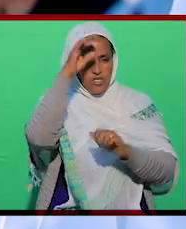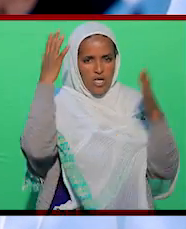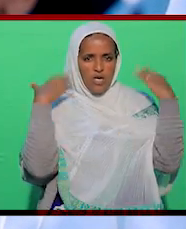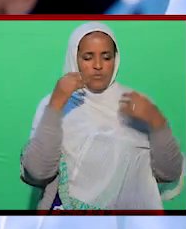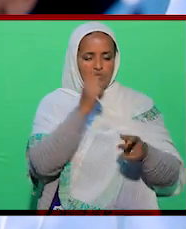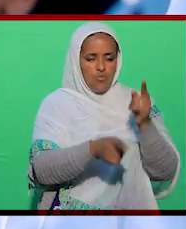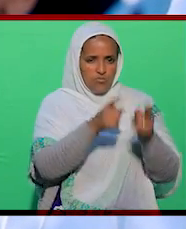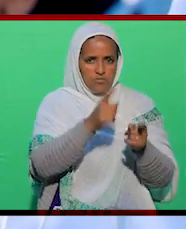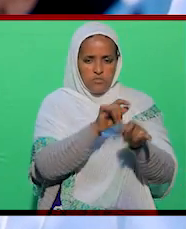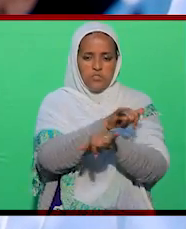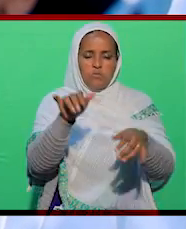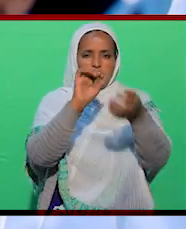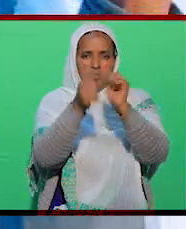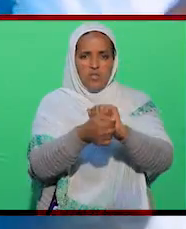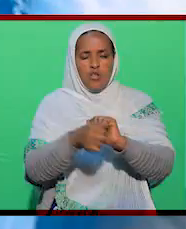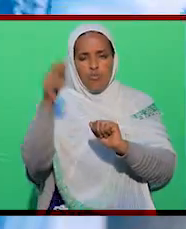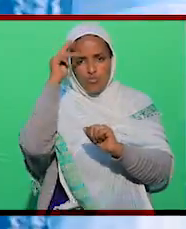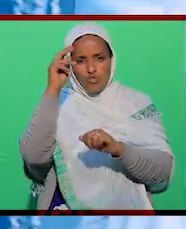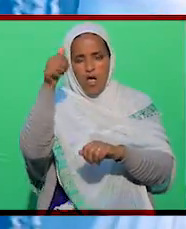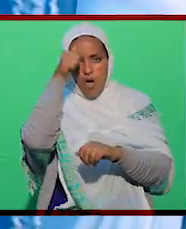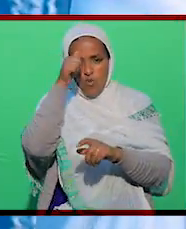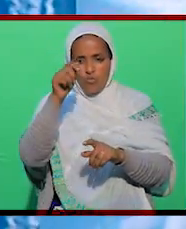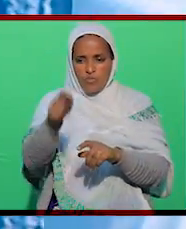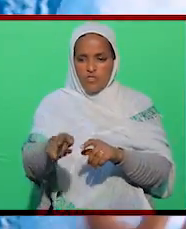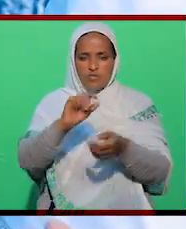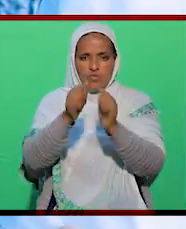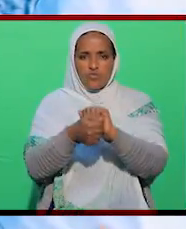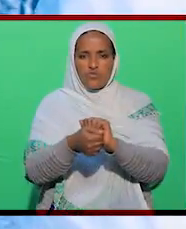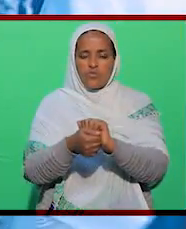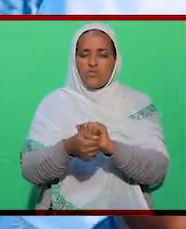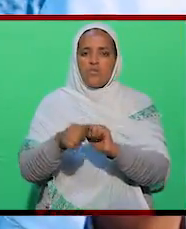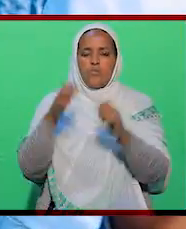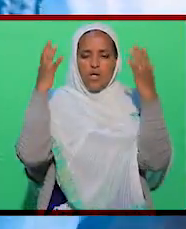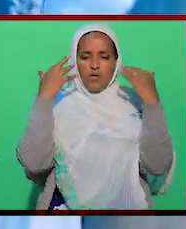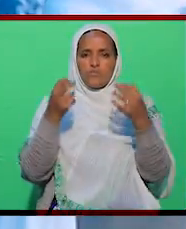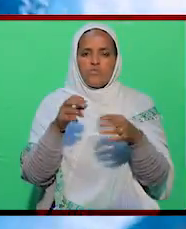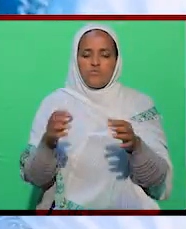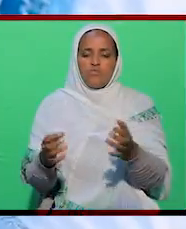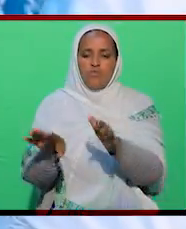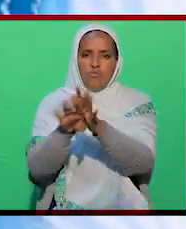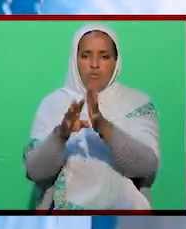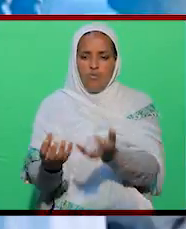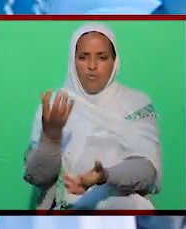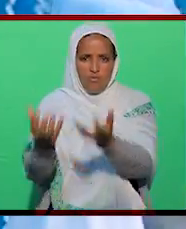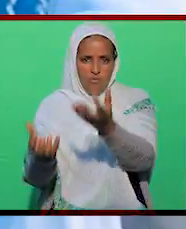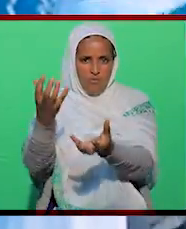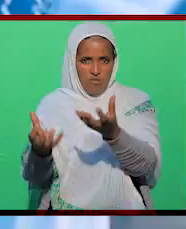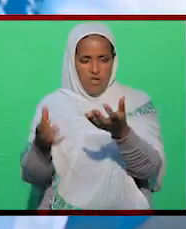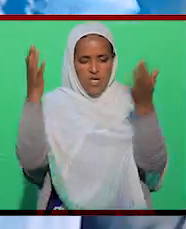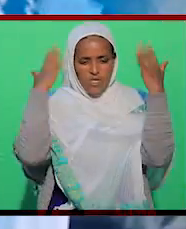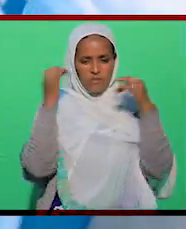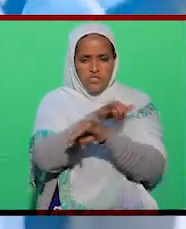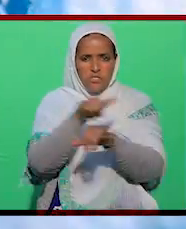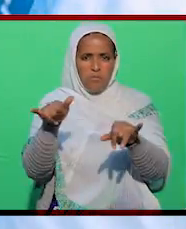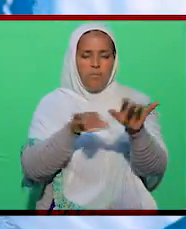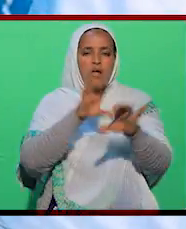ለወጡ። ሶስተኛ ጓጉንቸር አደረጉ። ሙሴና አሮን በትራቸውን ሲጥሉ ጓጉንቸር ፈላ በግብፅ ውሃ በአባይ ወንዝ፣ የግብፅ